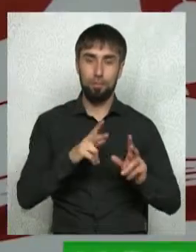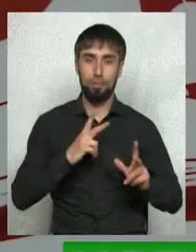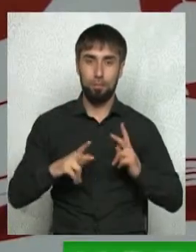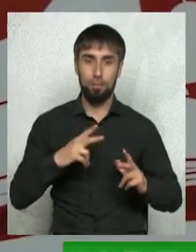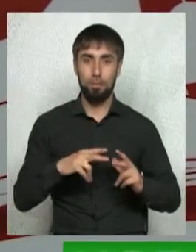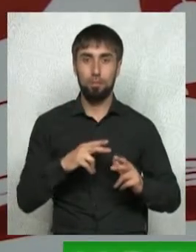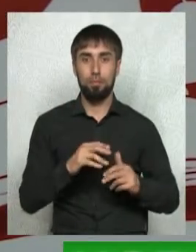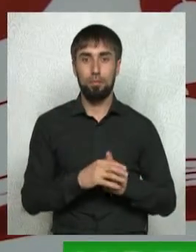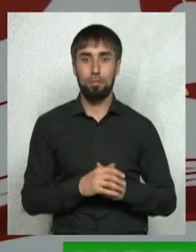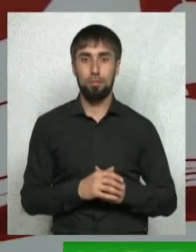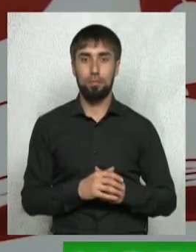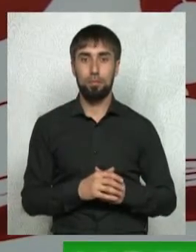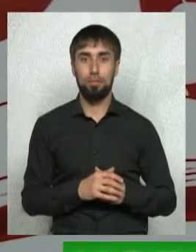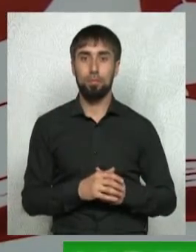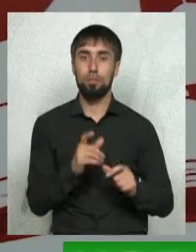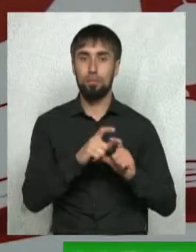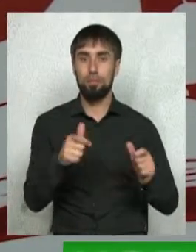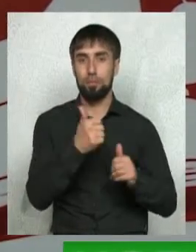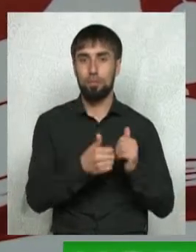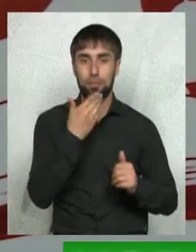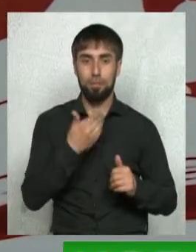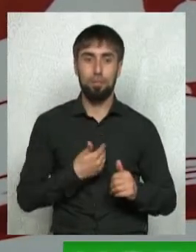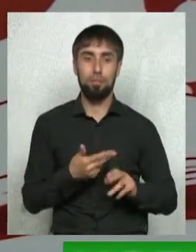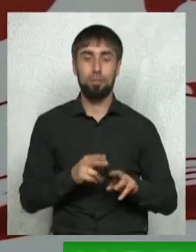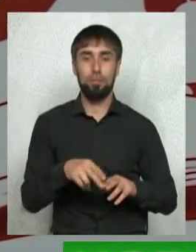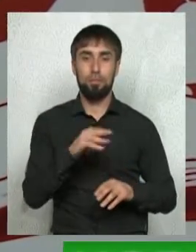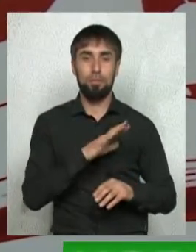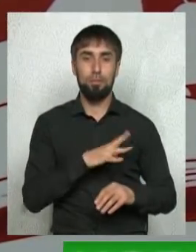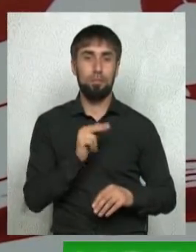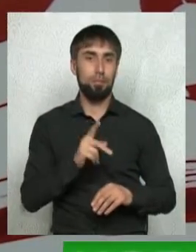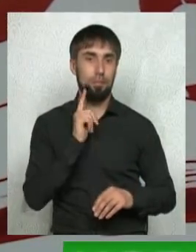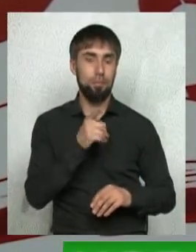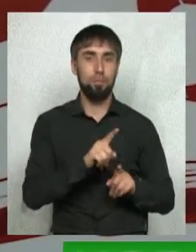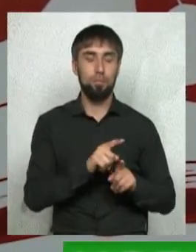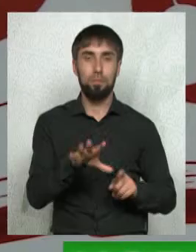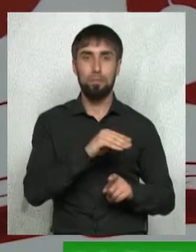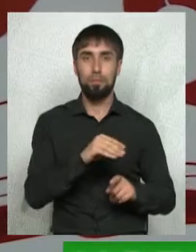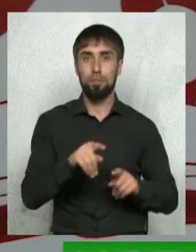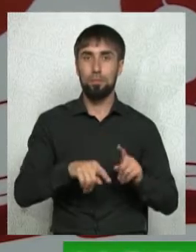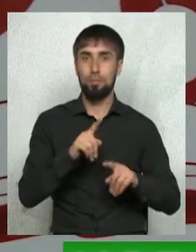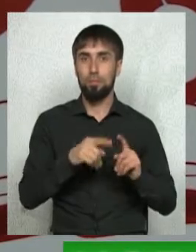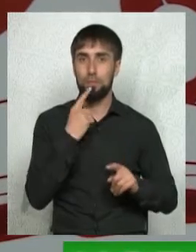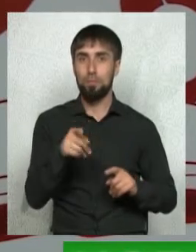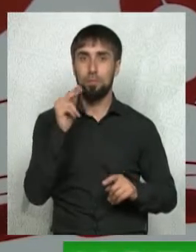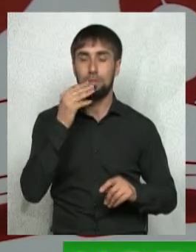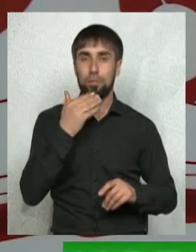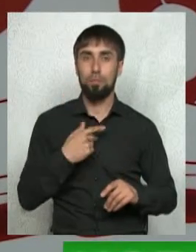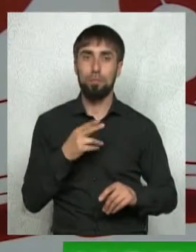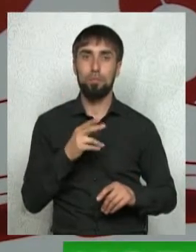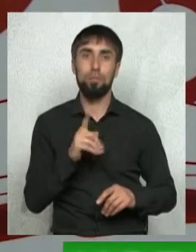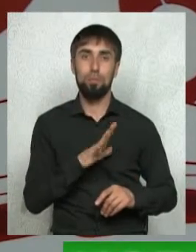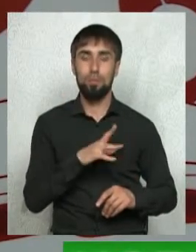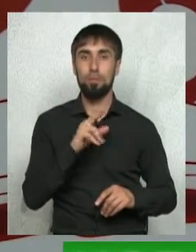литературы. В школе часто спрашивают учителя молодые, как привить любовь к родному языку. Я думаю, что для этого